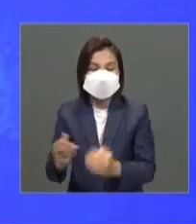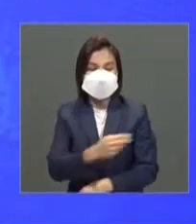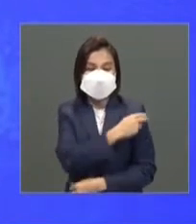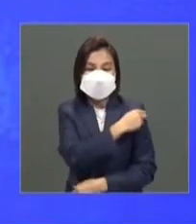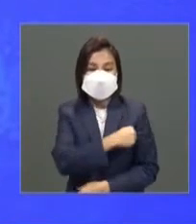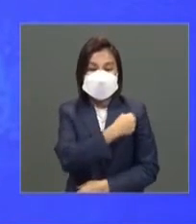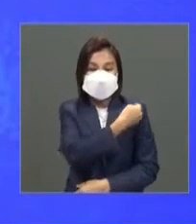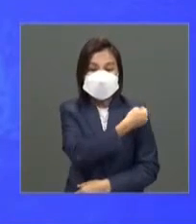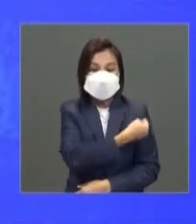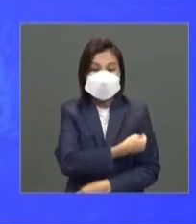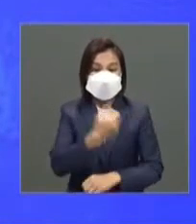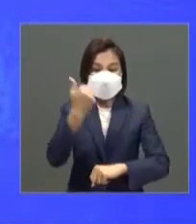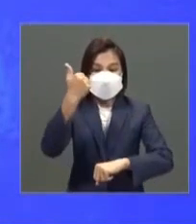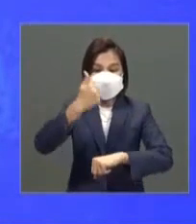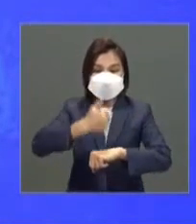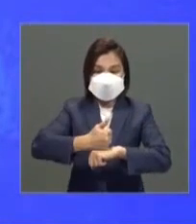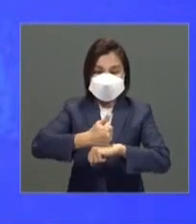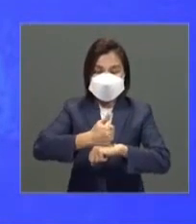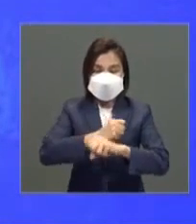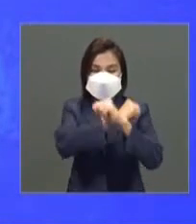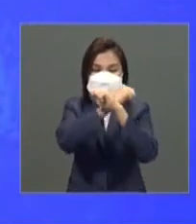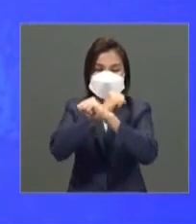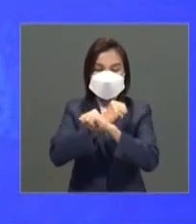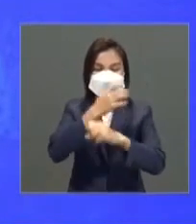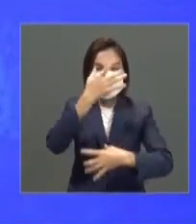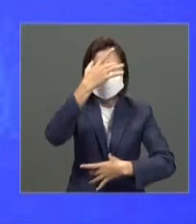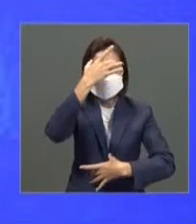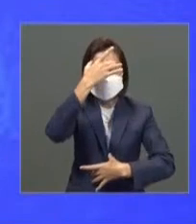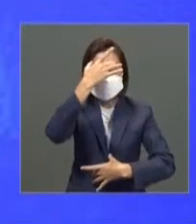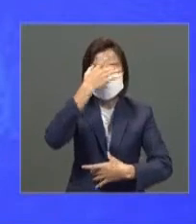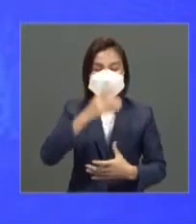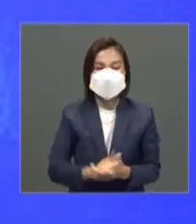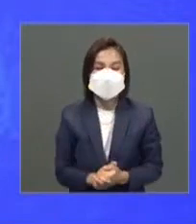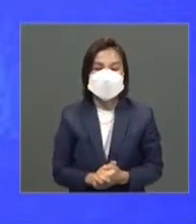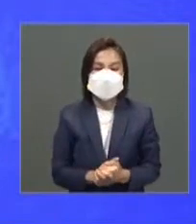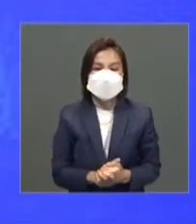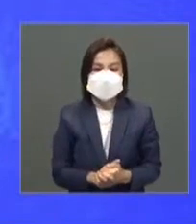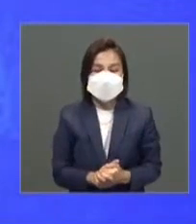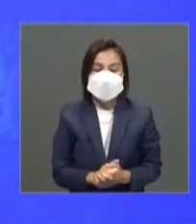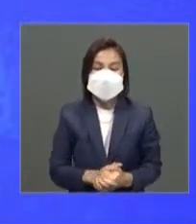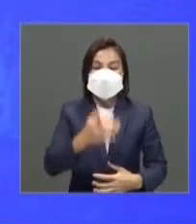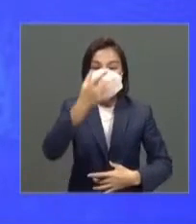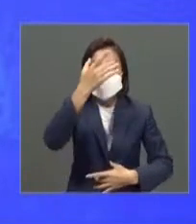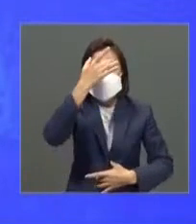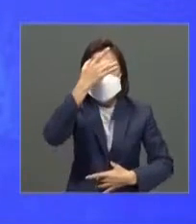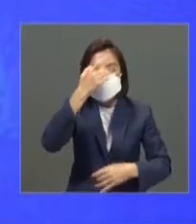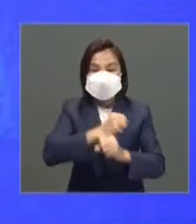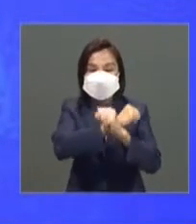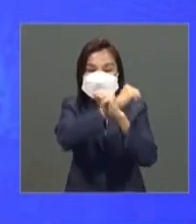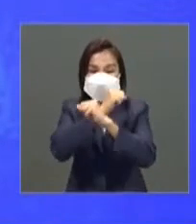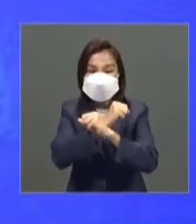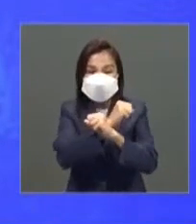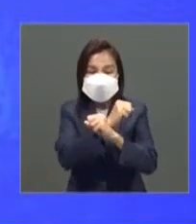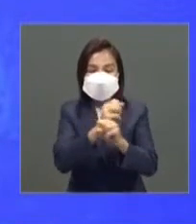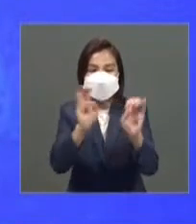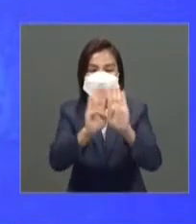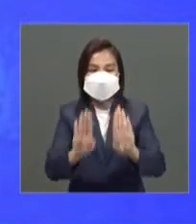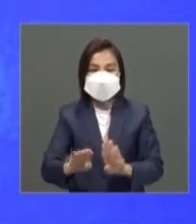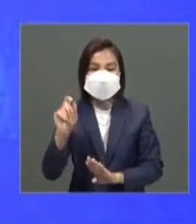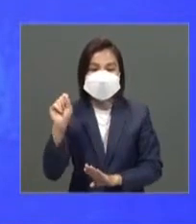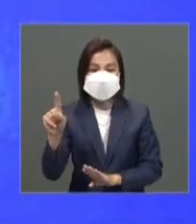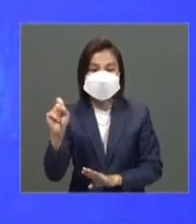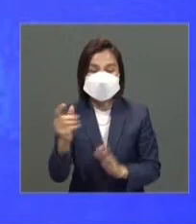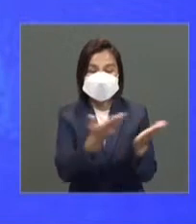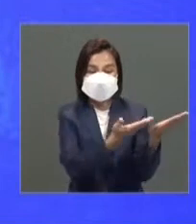ฉวตสันนามวาดนะคะผู้อำนวยการกองควบคุมโรคและภัยสุขภาพในภาวะฉุกเฉินกรมควบคุมโรคค่ะเข้าม